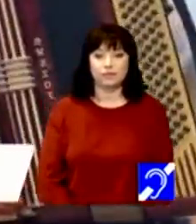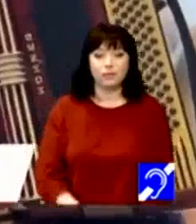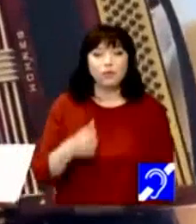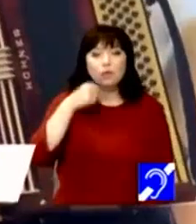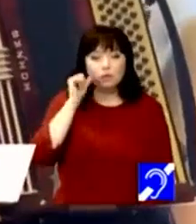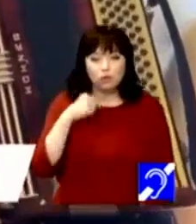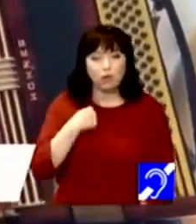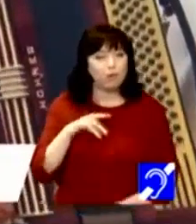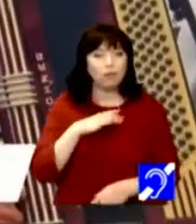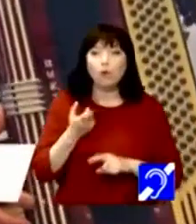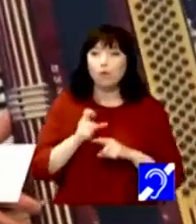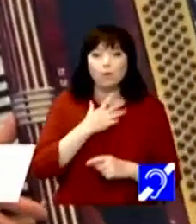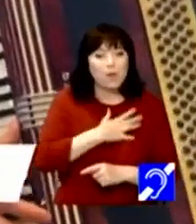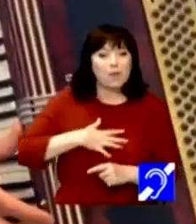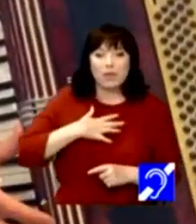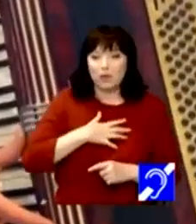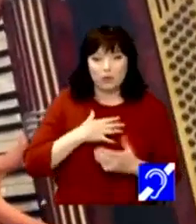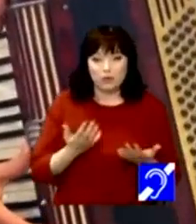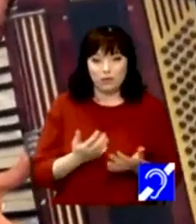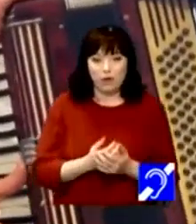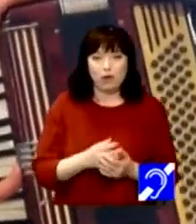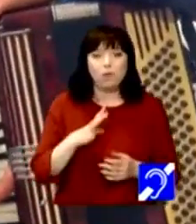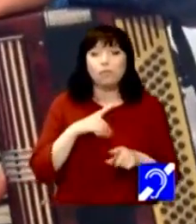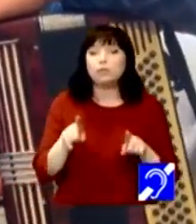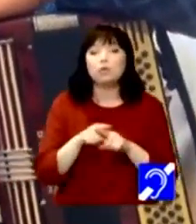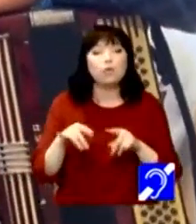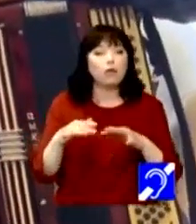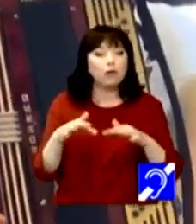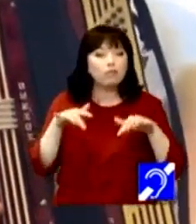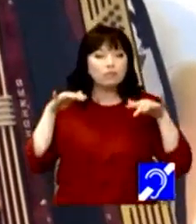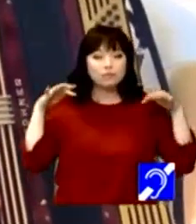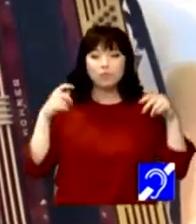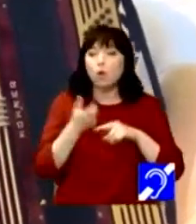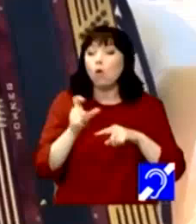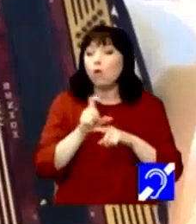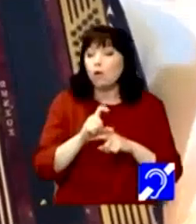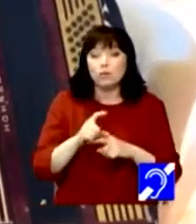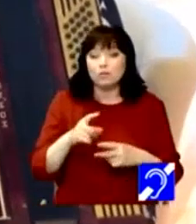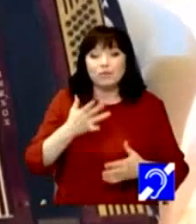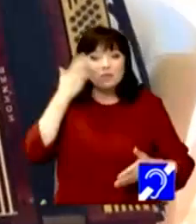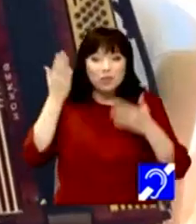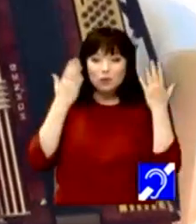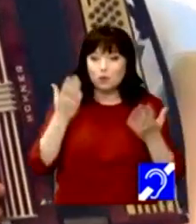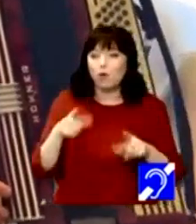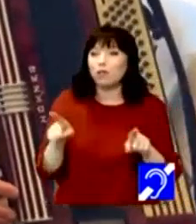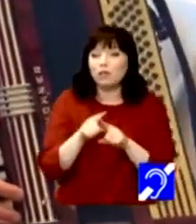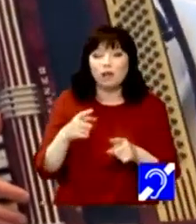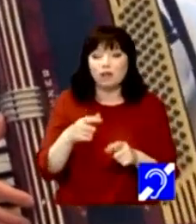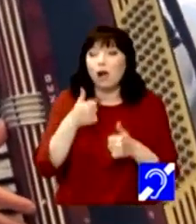Ieri am avut emoții deosebit de mari. A fost un public atât de primitor, a fost un public atât de cald,